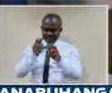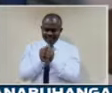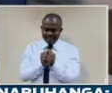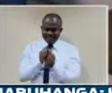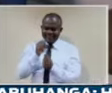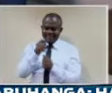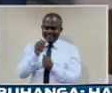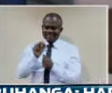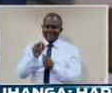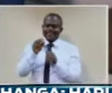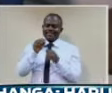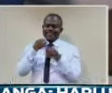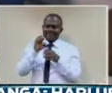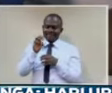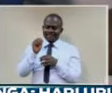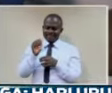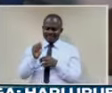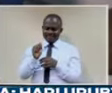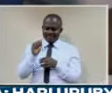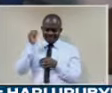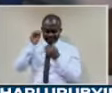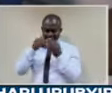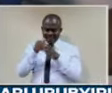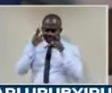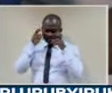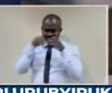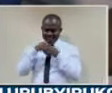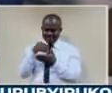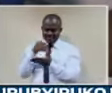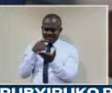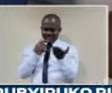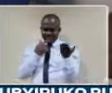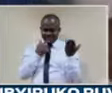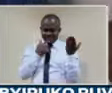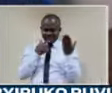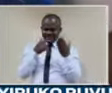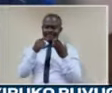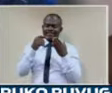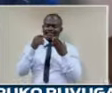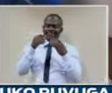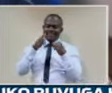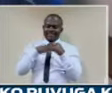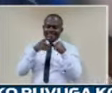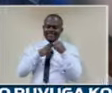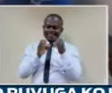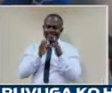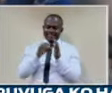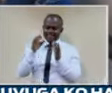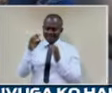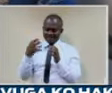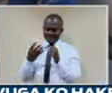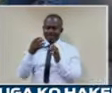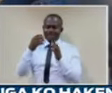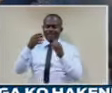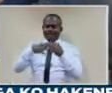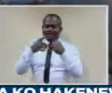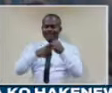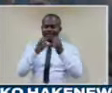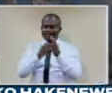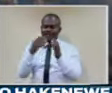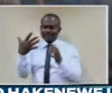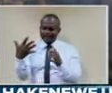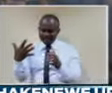studio za Emma Radio, njyango murabibona neza cyane n'abari kutwumvira ku murongo wa 93 n'ibice 4 na 93 n'ibice 5.